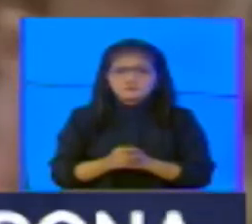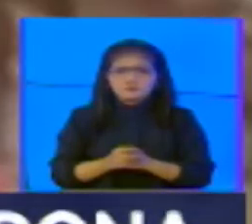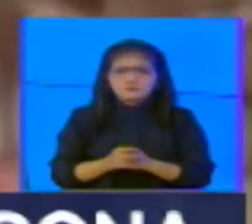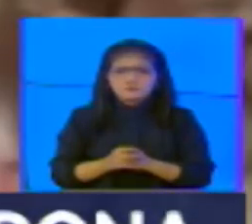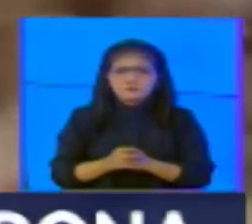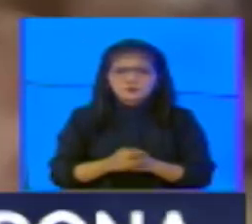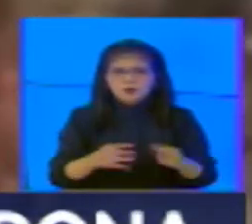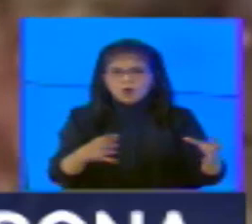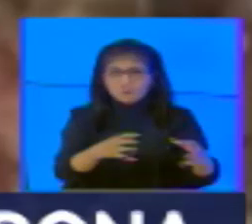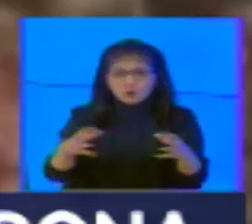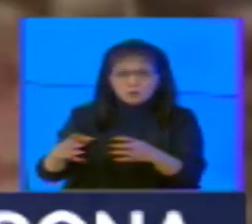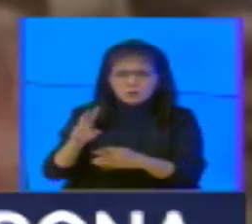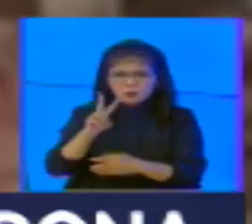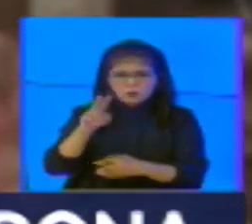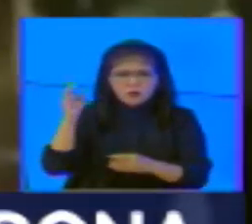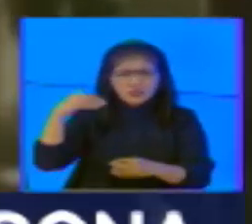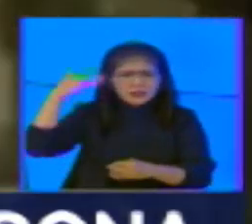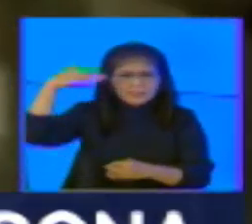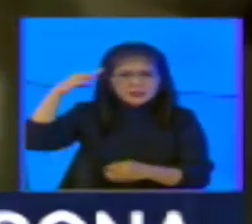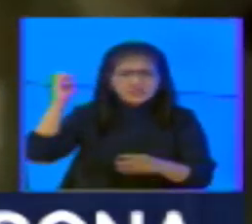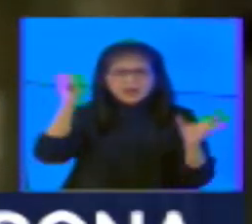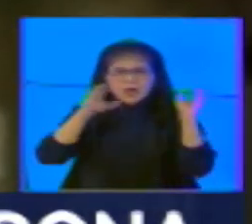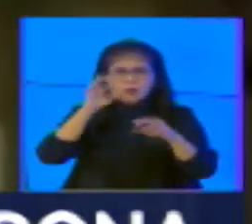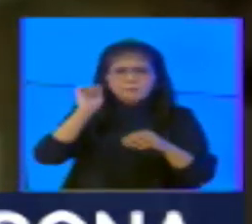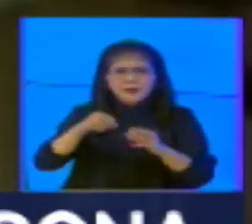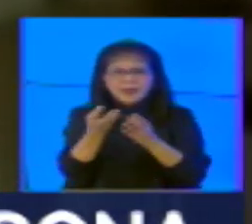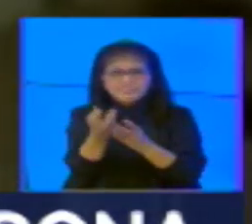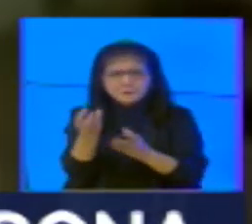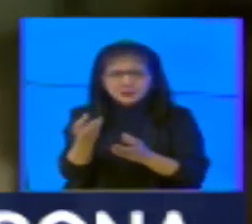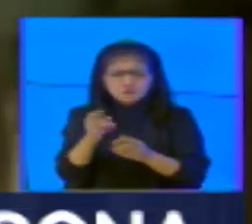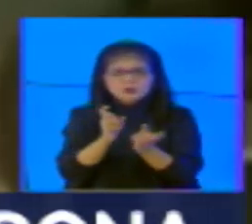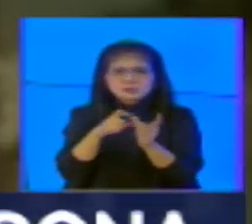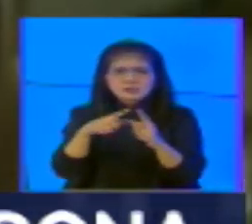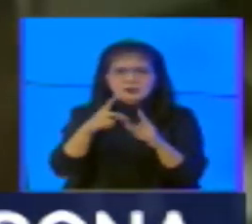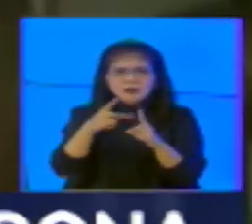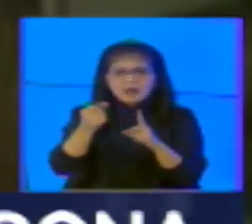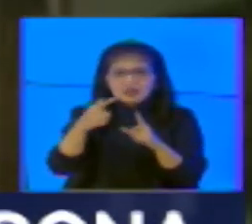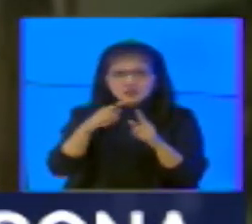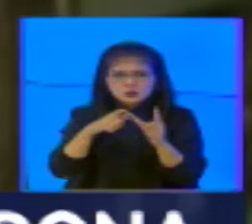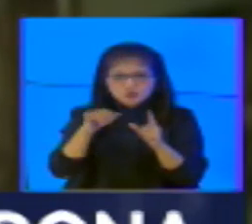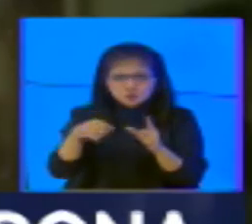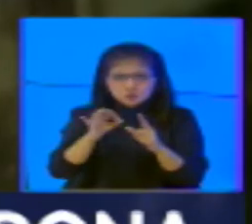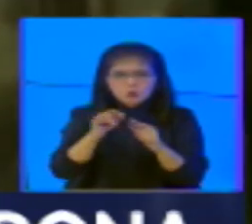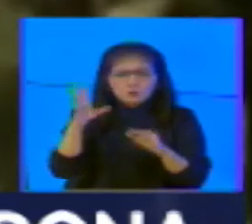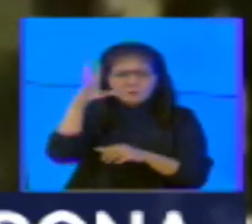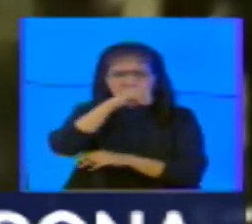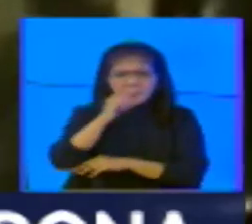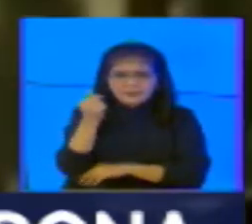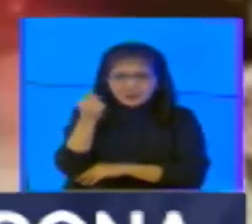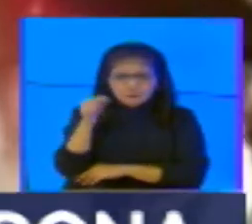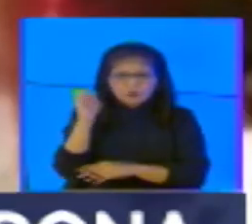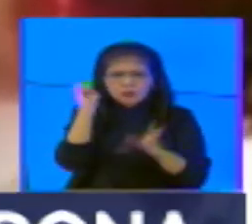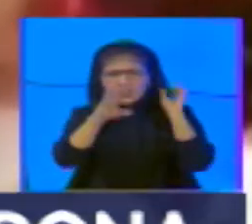Dua kelompok remaja tawuran menggunakan batu di Jalan Saharjo, Tebet, Jakarta Selatan pada Rabu malam. Tawuran dipicu saling ejek antar